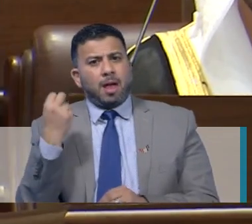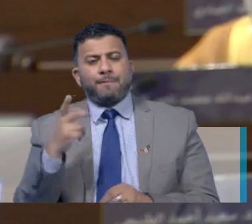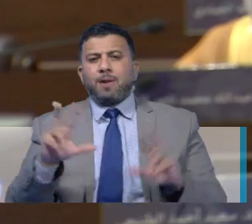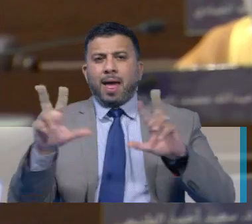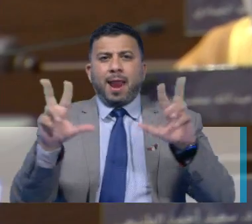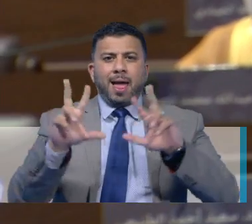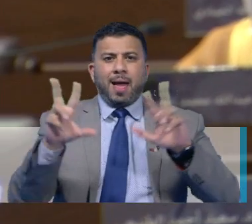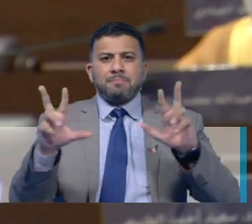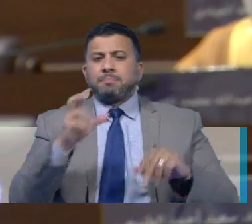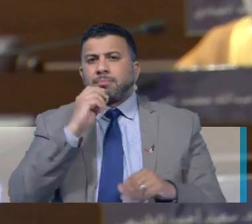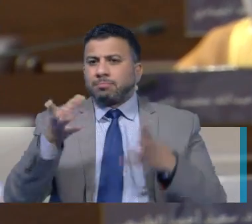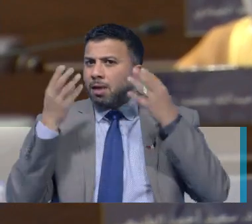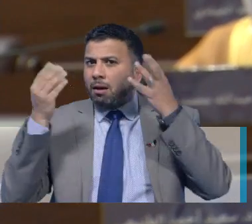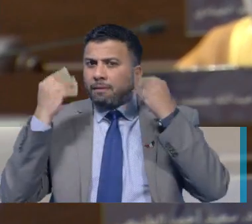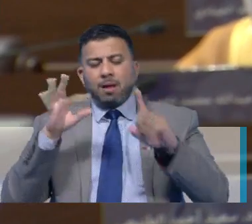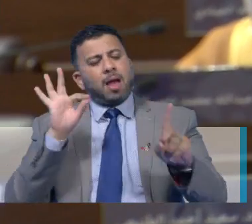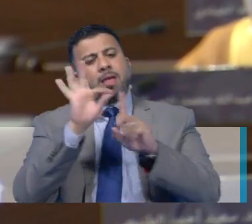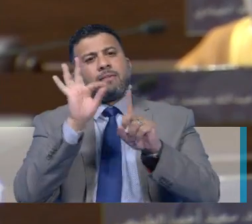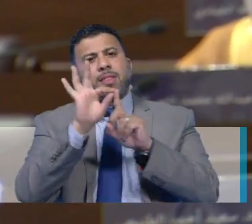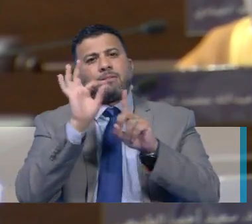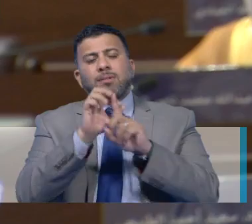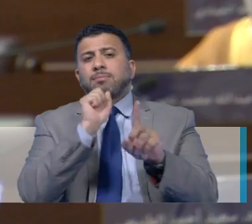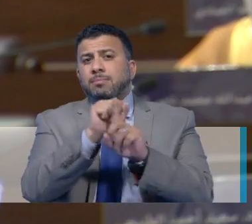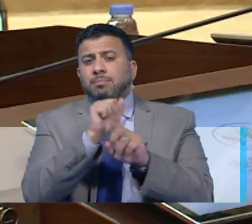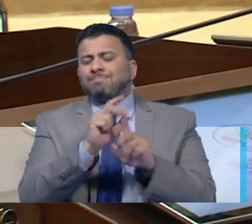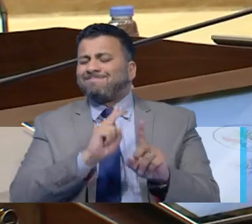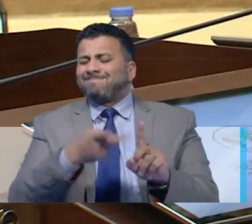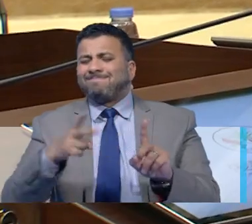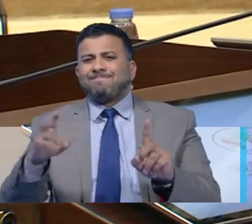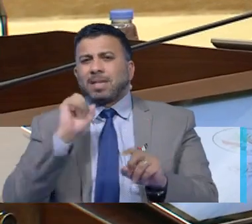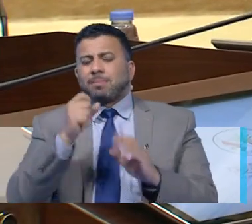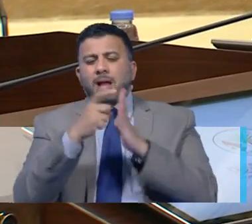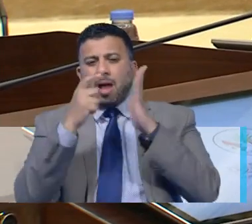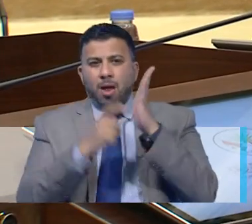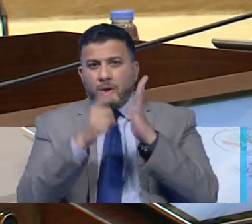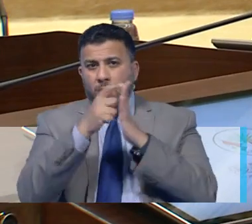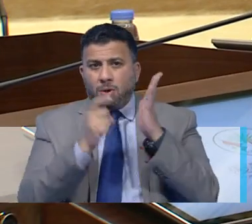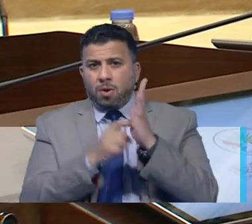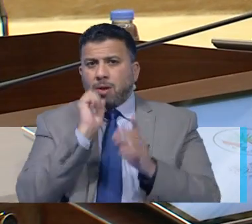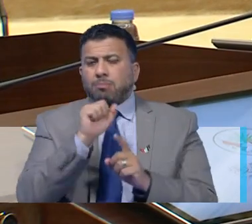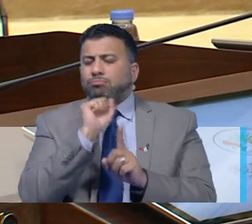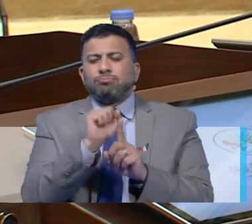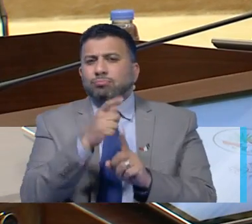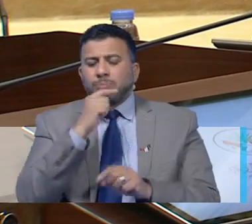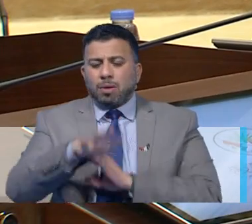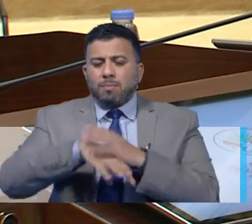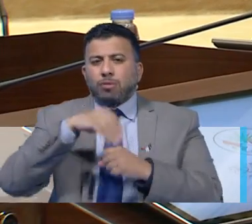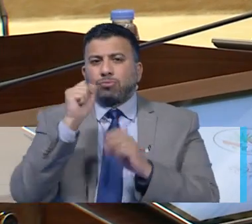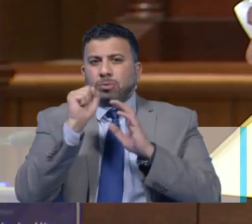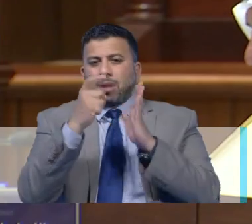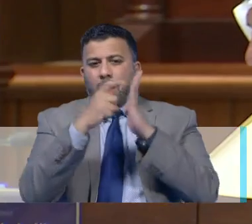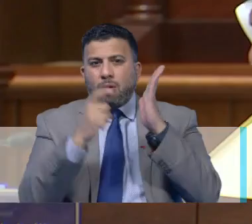والإعلام التعريفات والأهداف والاختصاص وغيرها من المواد القانونية المذكورة في مشروع